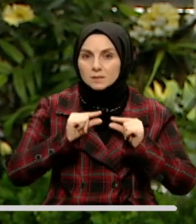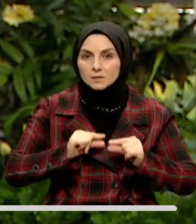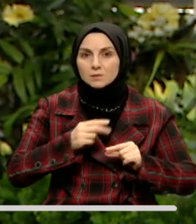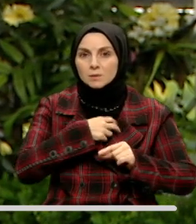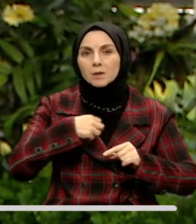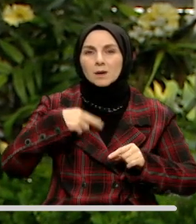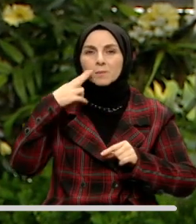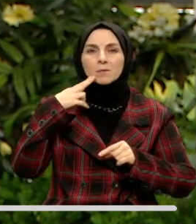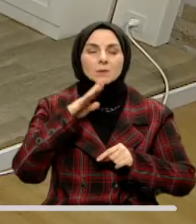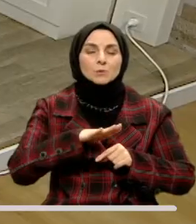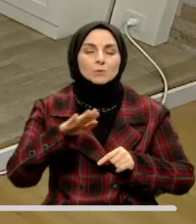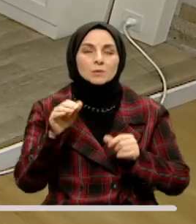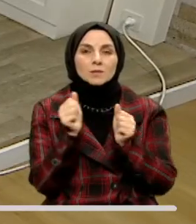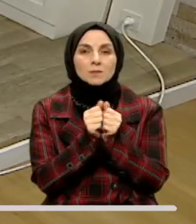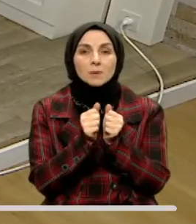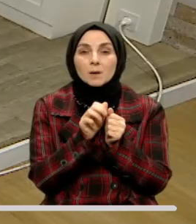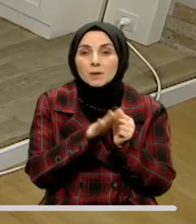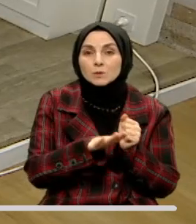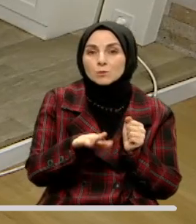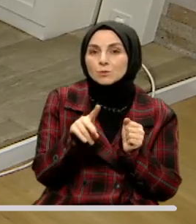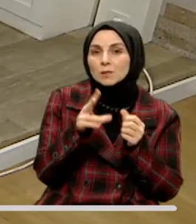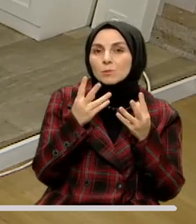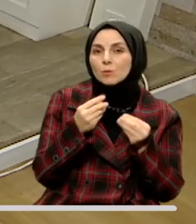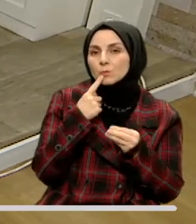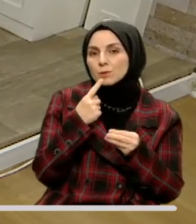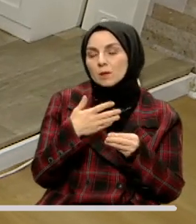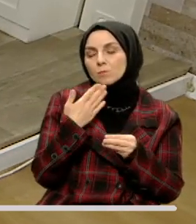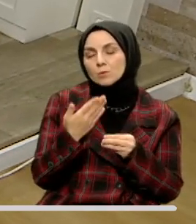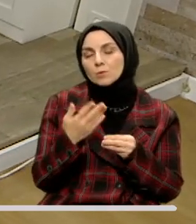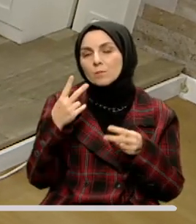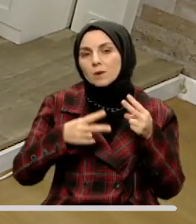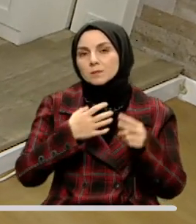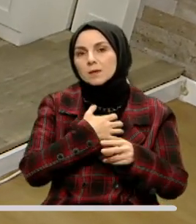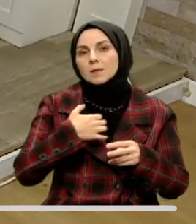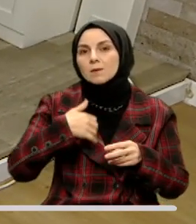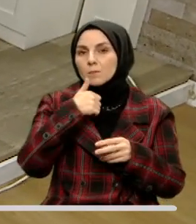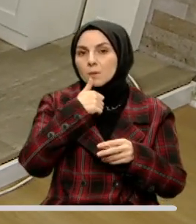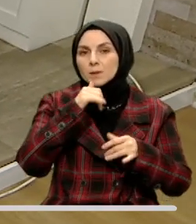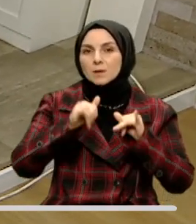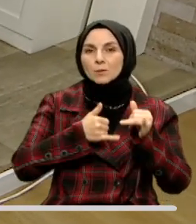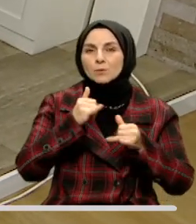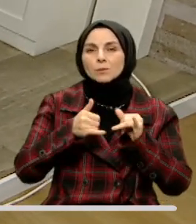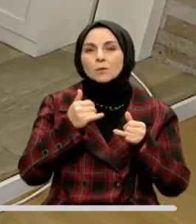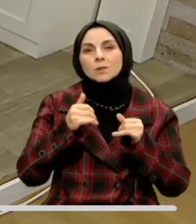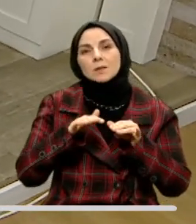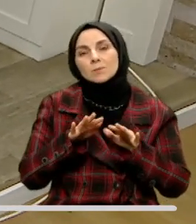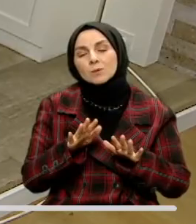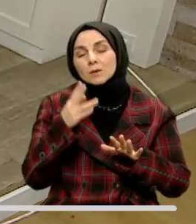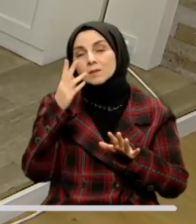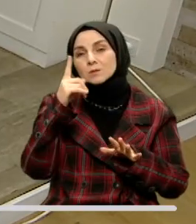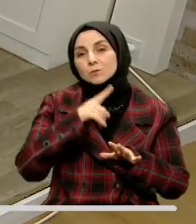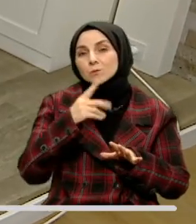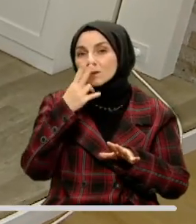çocuğumuza da çok iyi gelen bir süreç bu aslında. Bazı anneler, babalar oyun oynayamıyorlar. Çünkü